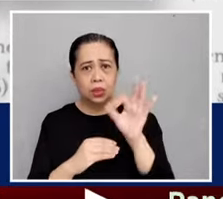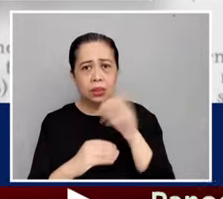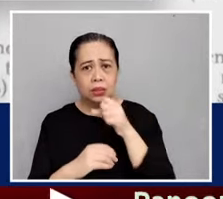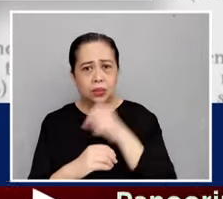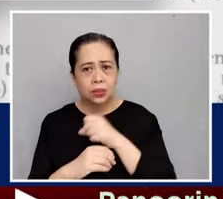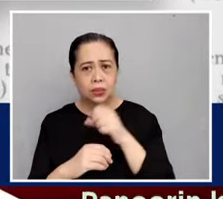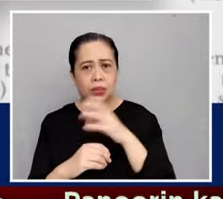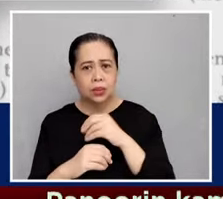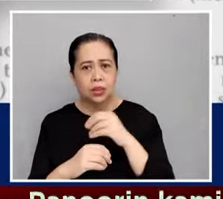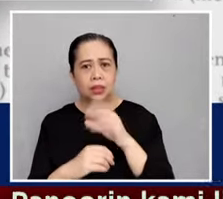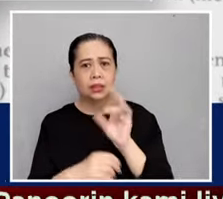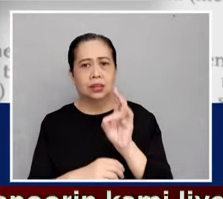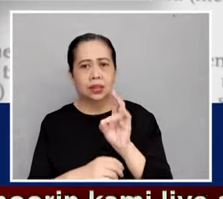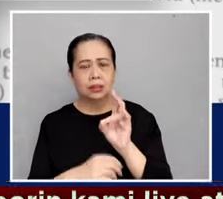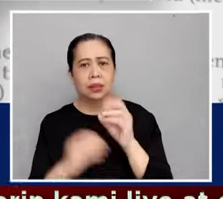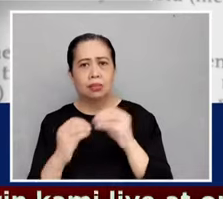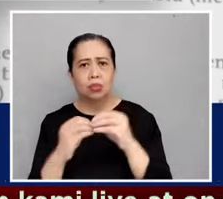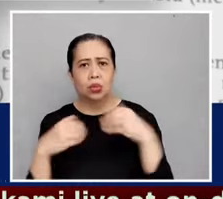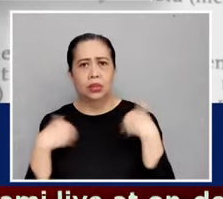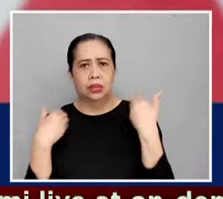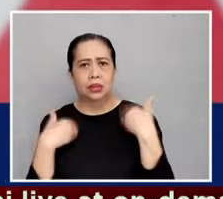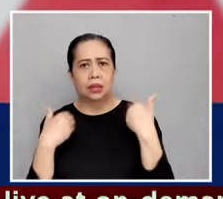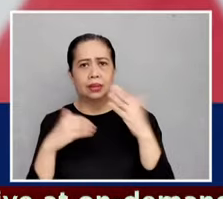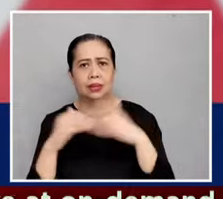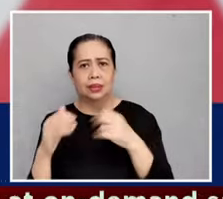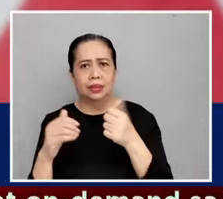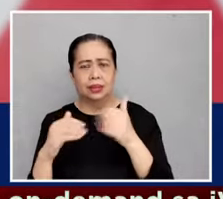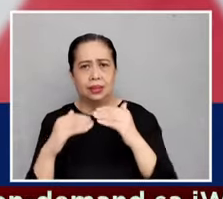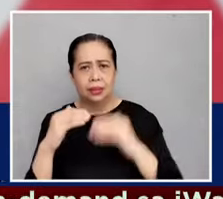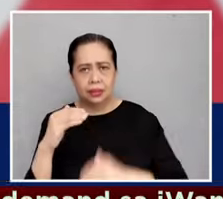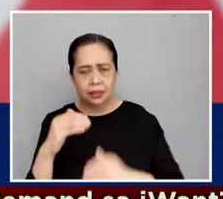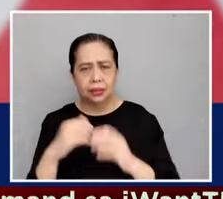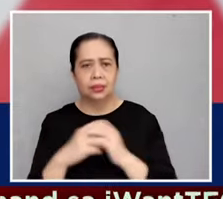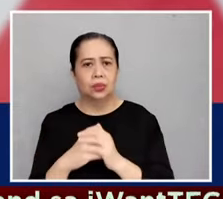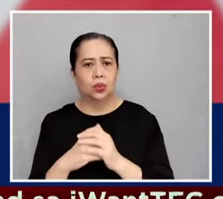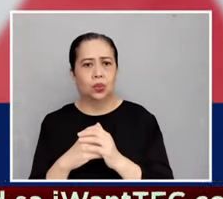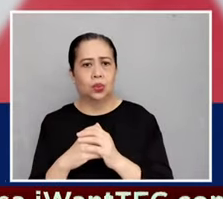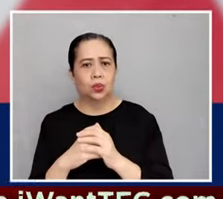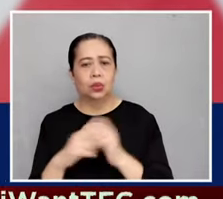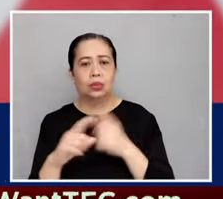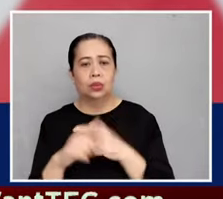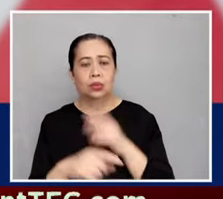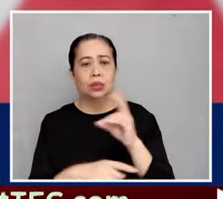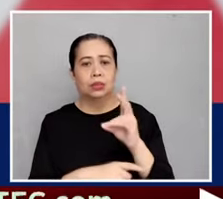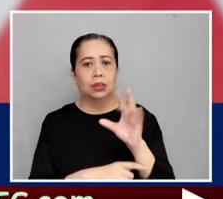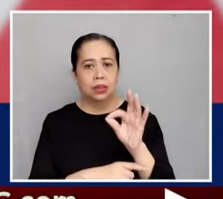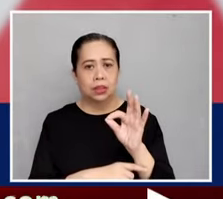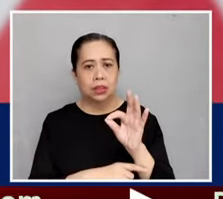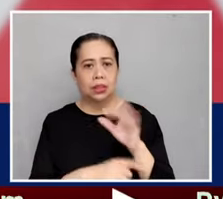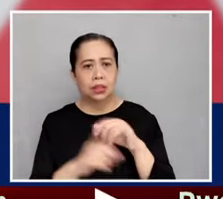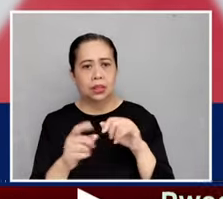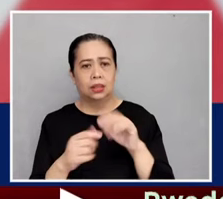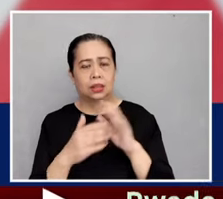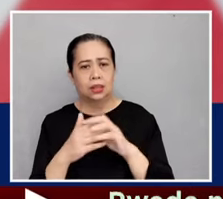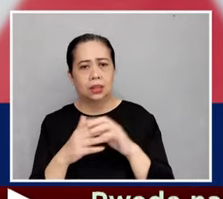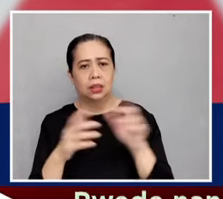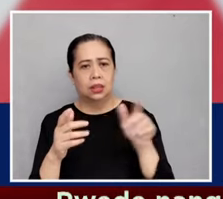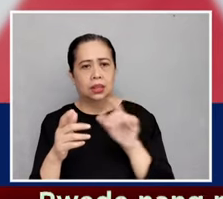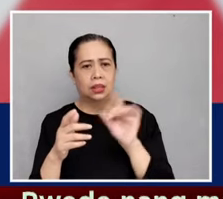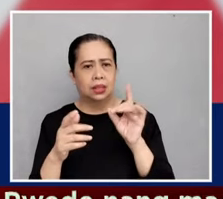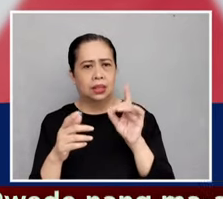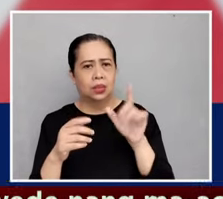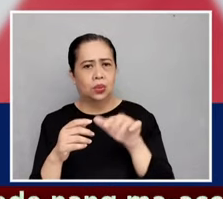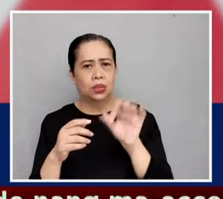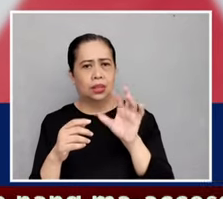at 7 ay mas bata pa sa 10 taon. Mula sa 79, 57 ay mga 18